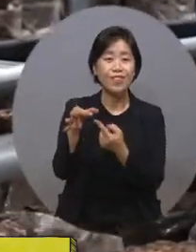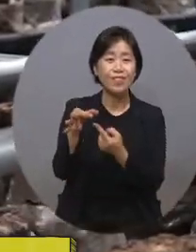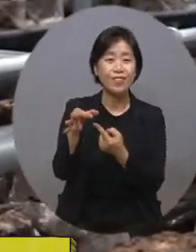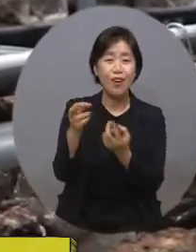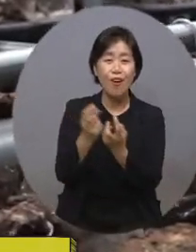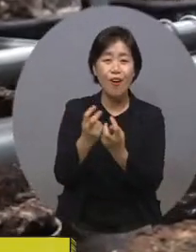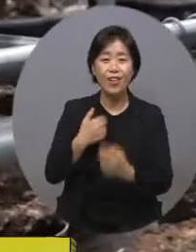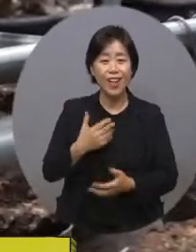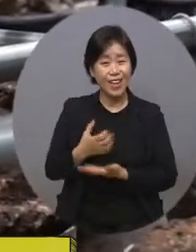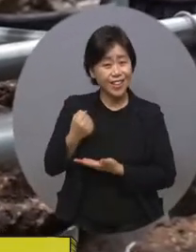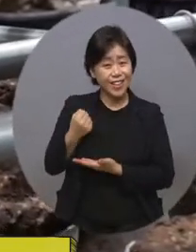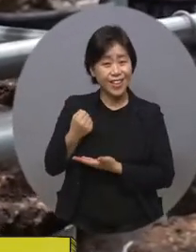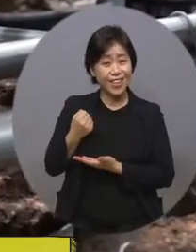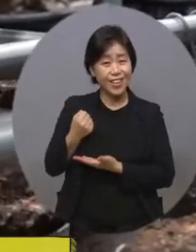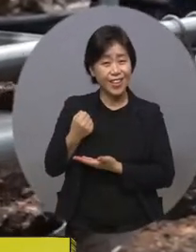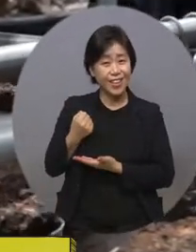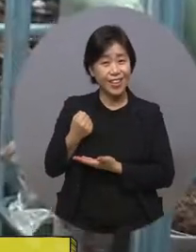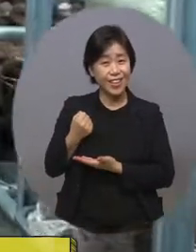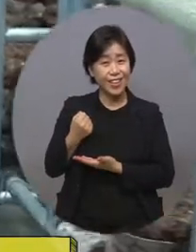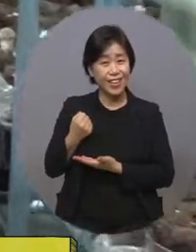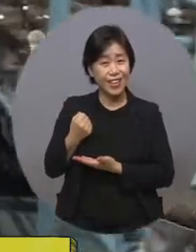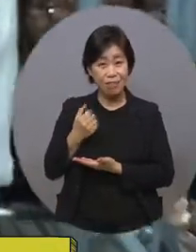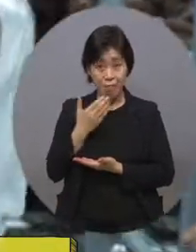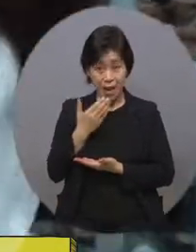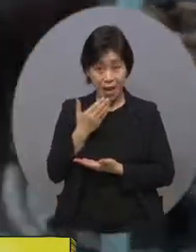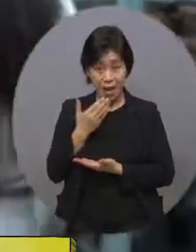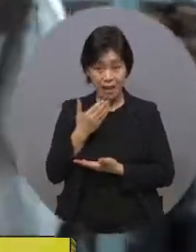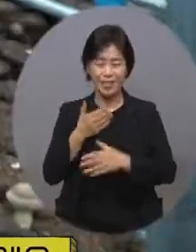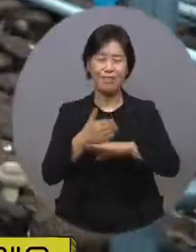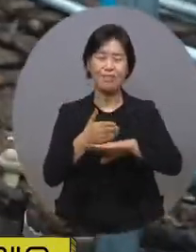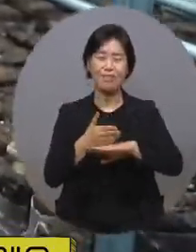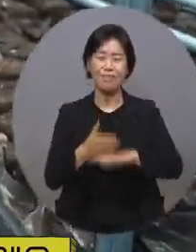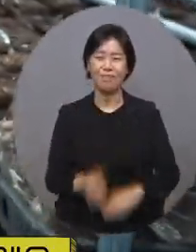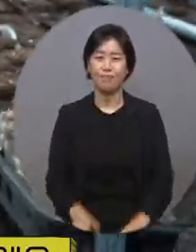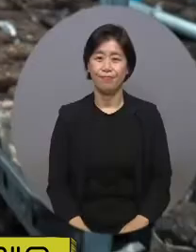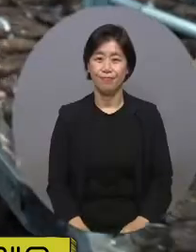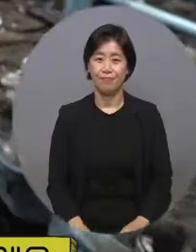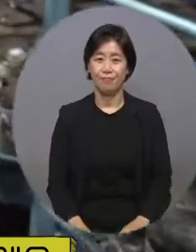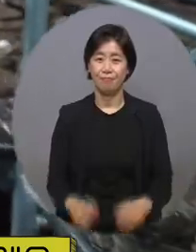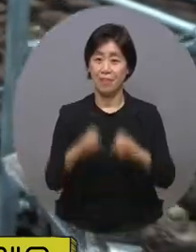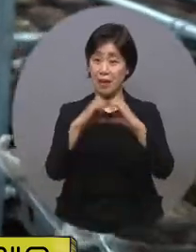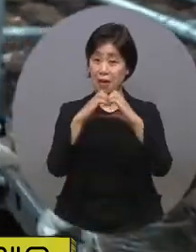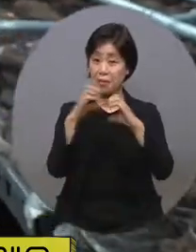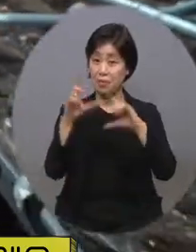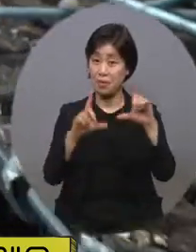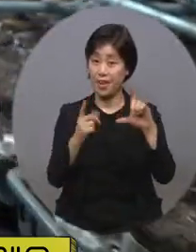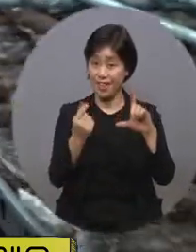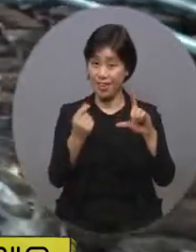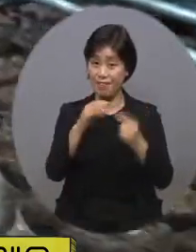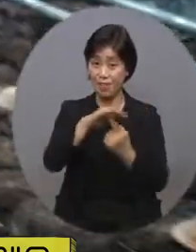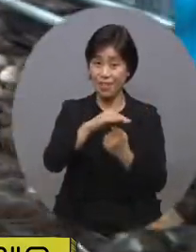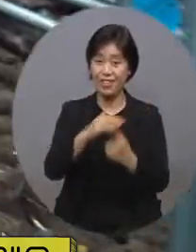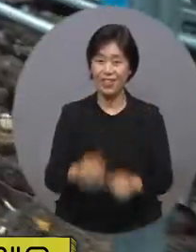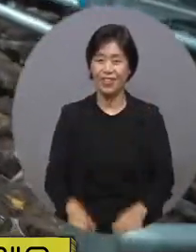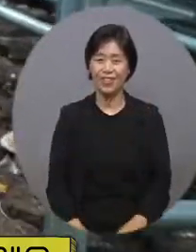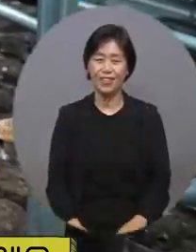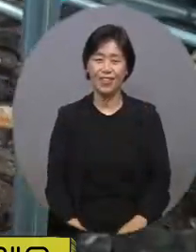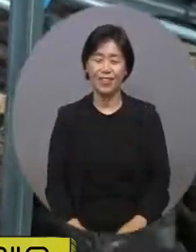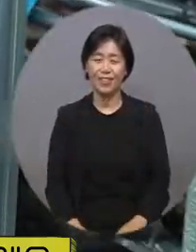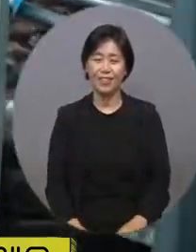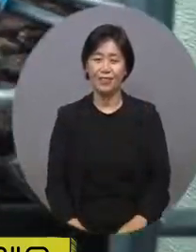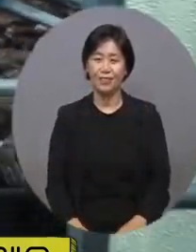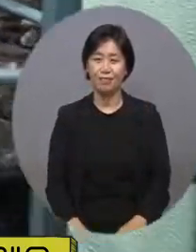제가 가져가나요? 네. 제가 가져가도 되나요? 네, 감사합니다. 감사합니다. 지금 하트 모양입니다, 여러분. 제가 딴 버섯이 하트 모양이래요.